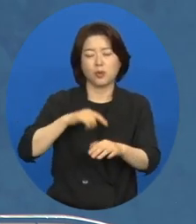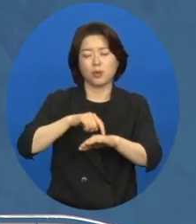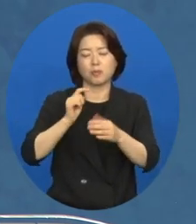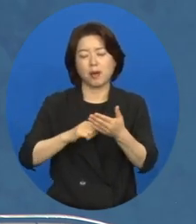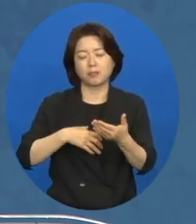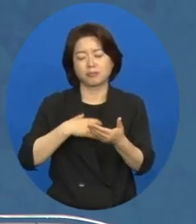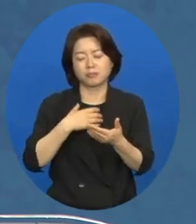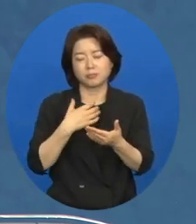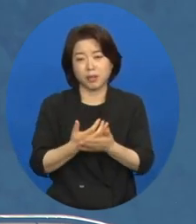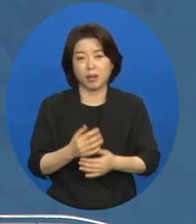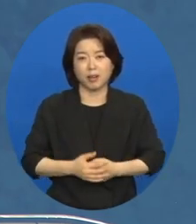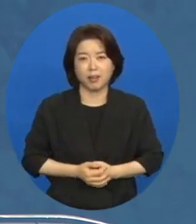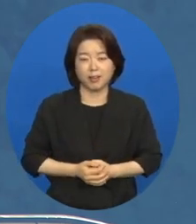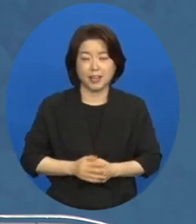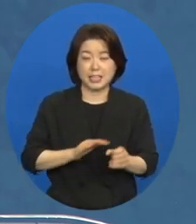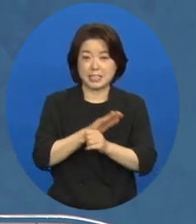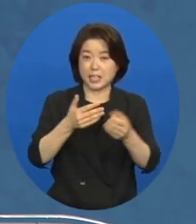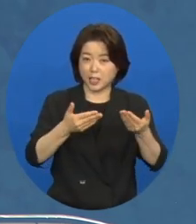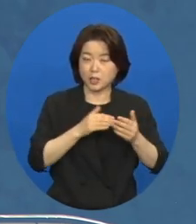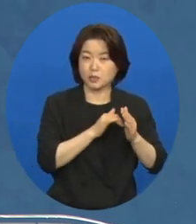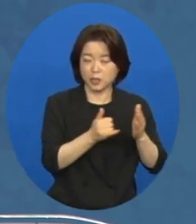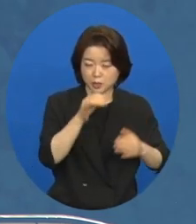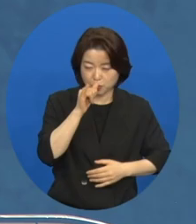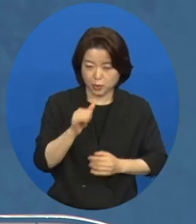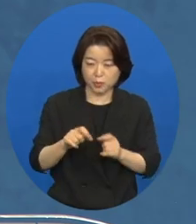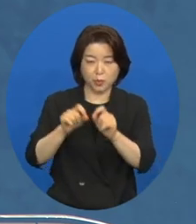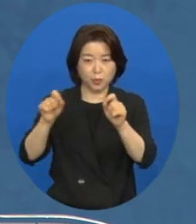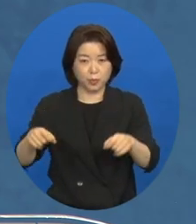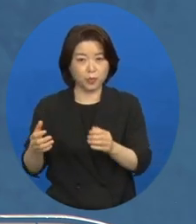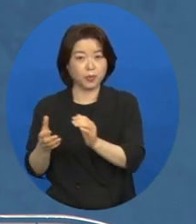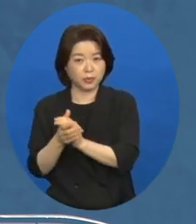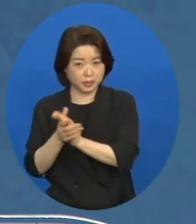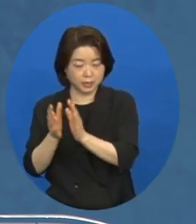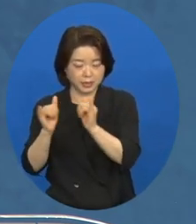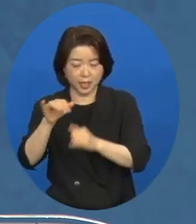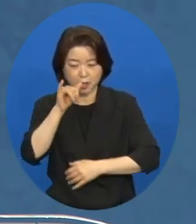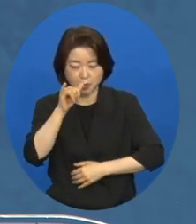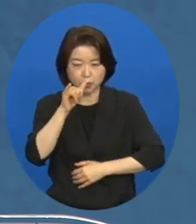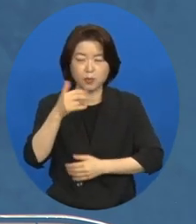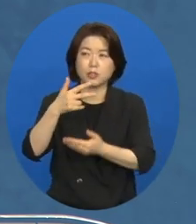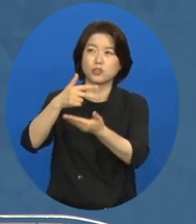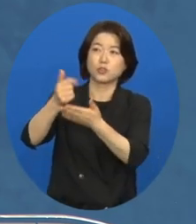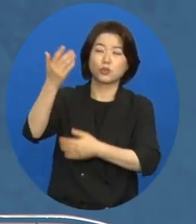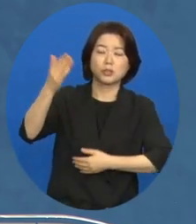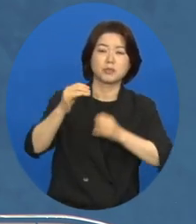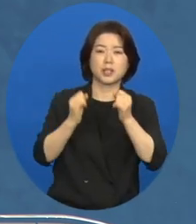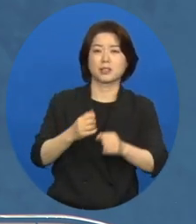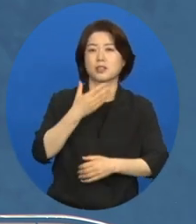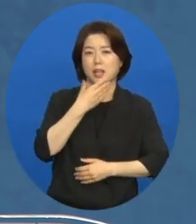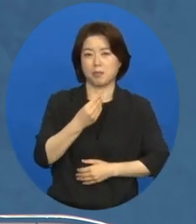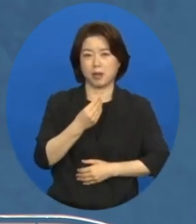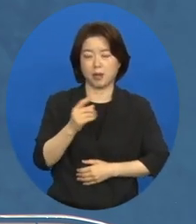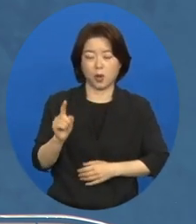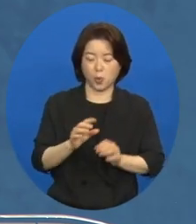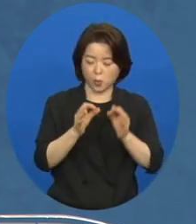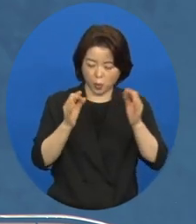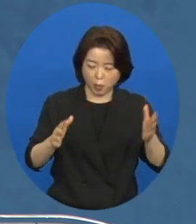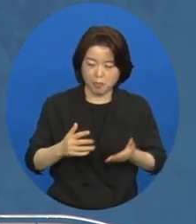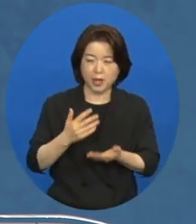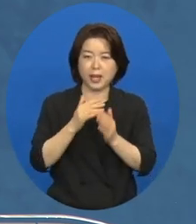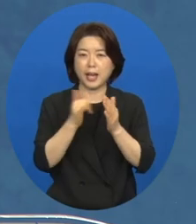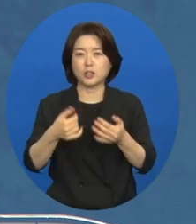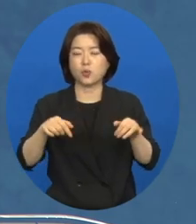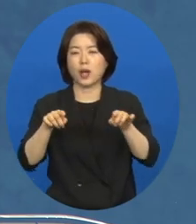있고 또한 교회 동역자들이 있고 무엇보다 주님이 계셔서 행복합니다. 모처럼 가족들과 보내는